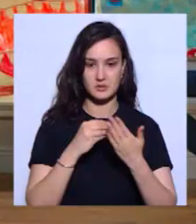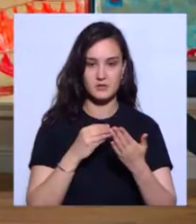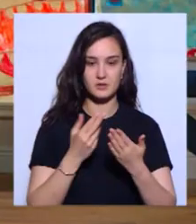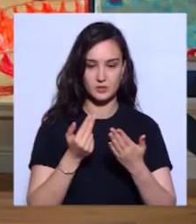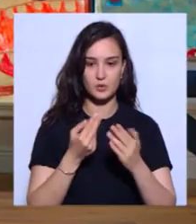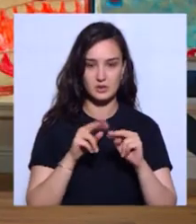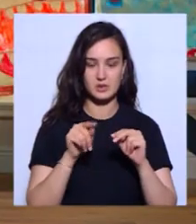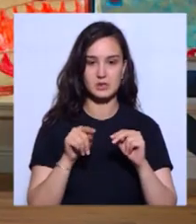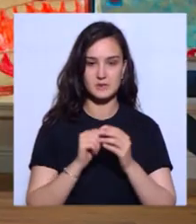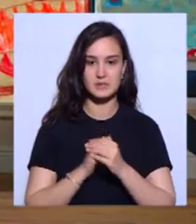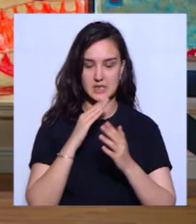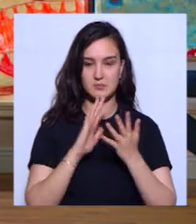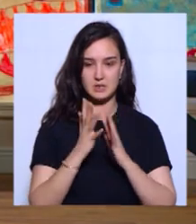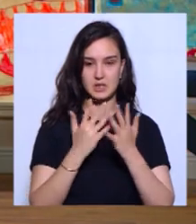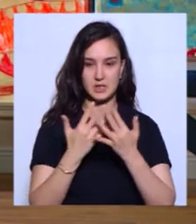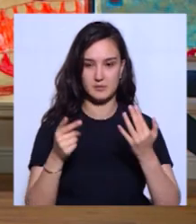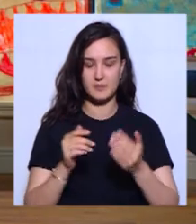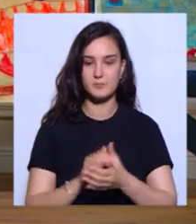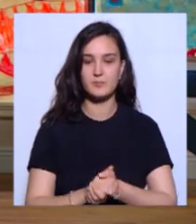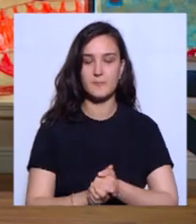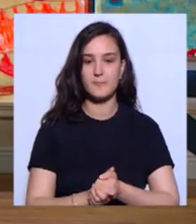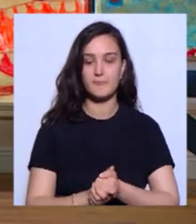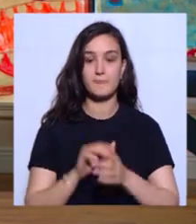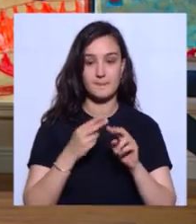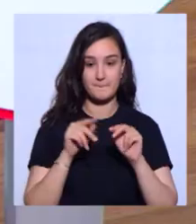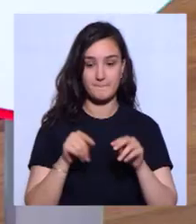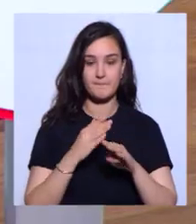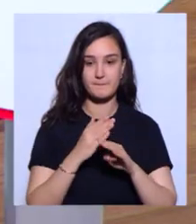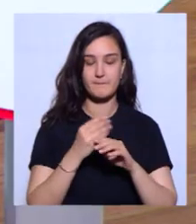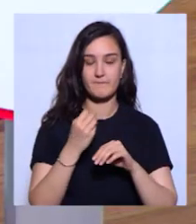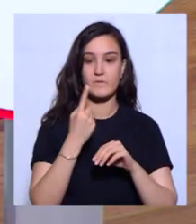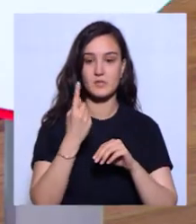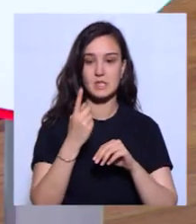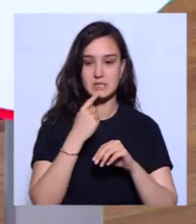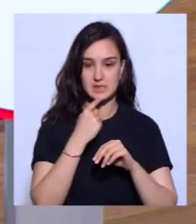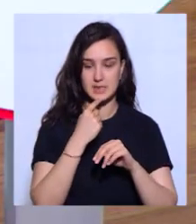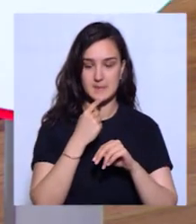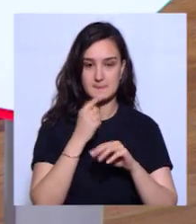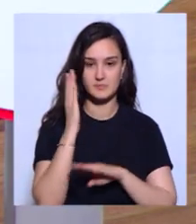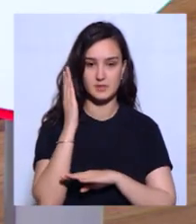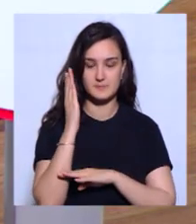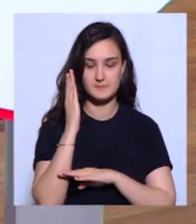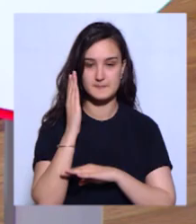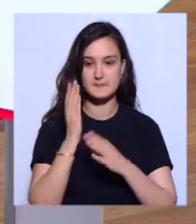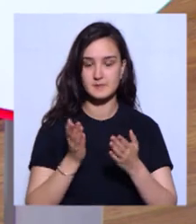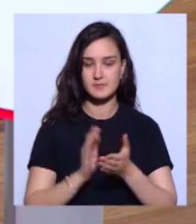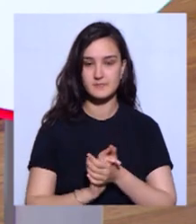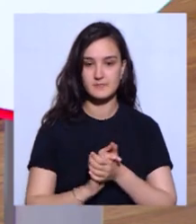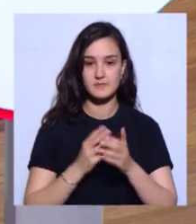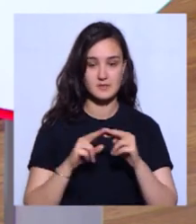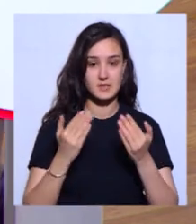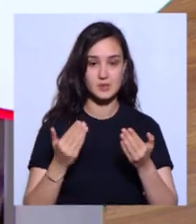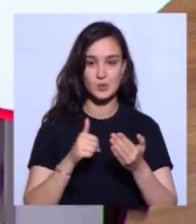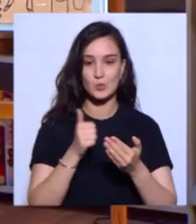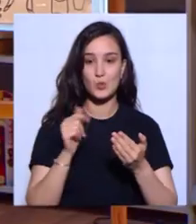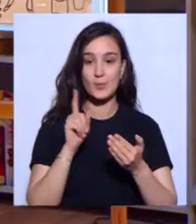წყალმცენარეები. აი აქ გვაქვს კიდევ ერთი წითელი ხე. აი რო გეოვნებოდეთ